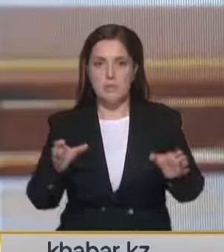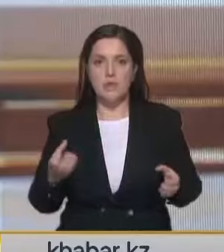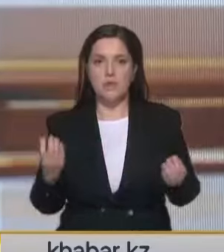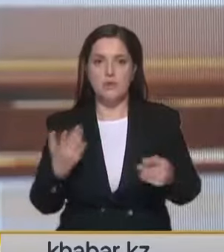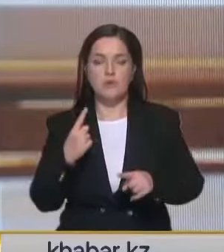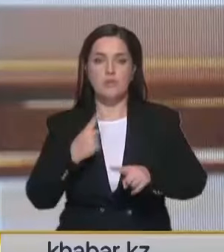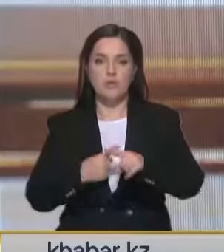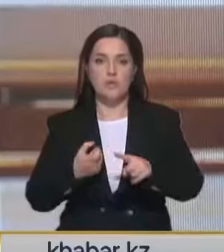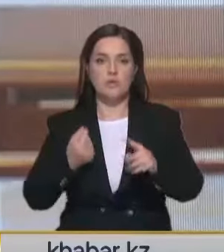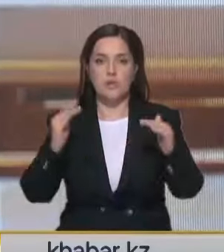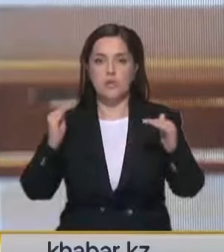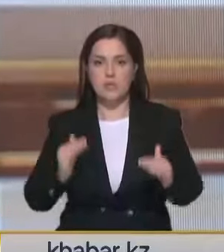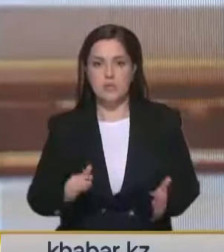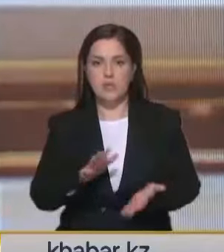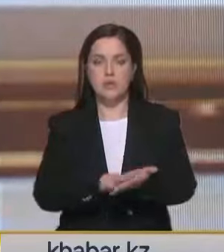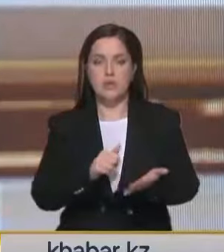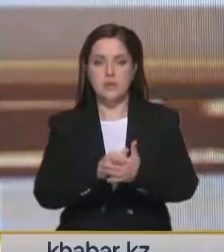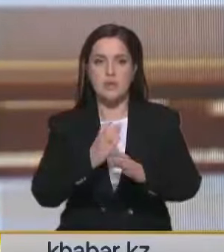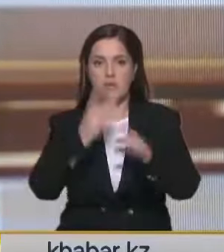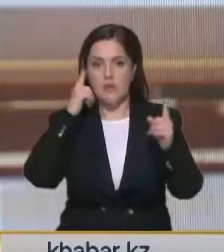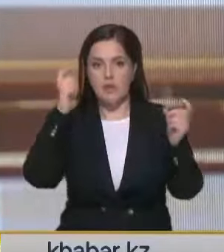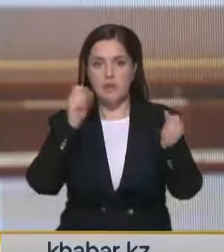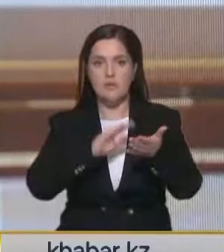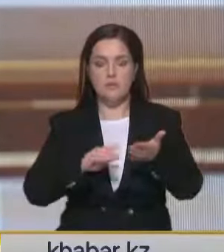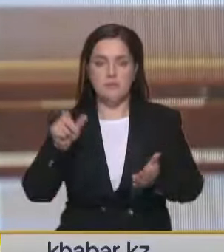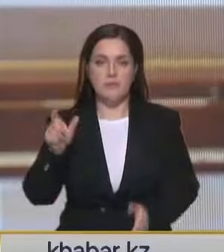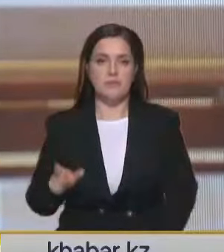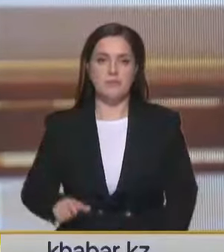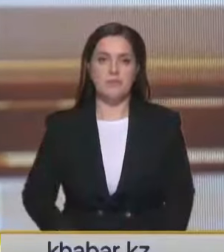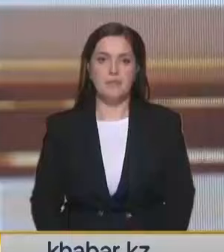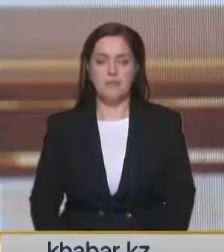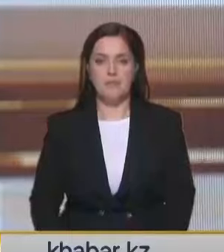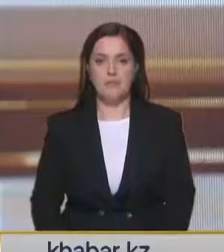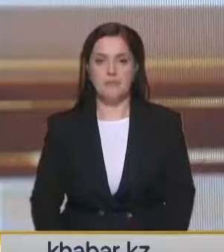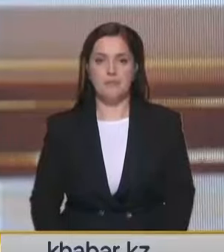Какие еще есть плюсы и насколько снизится износ сетей, выясняла Лиана Жемлиханова.